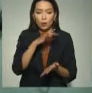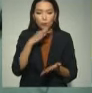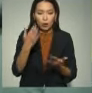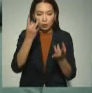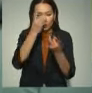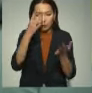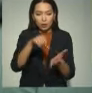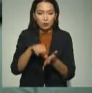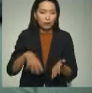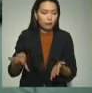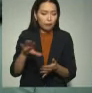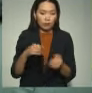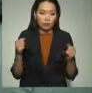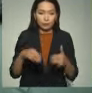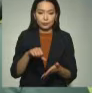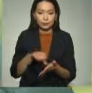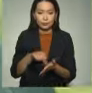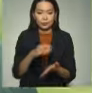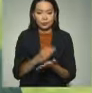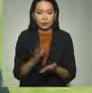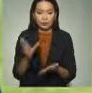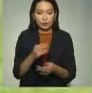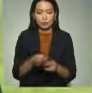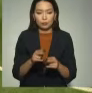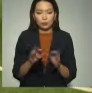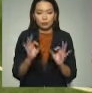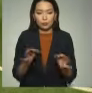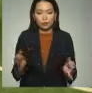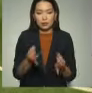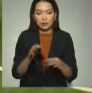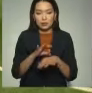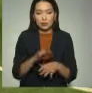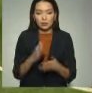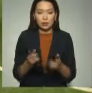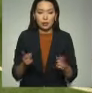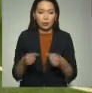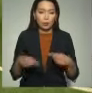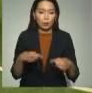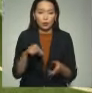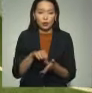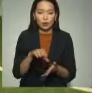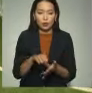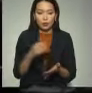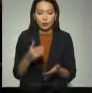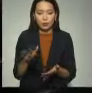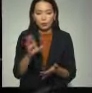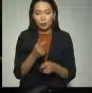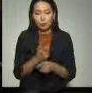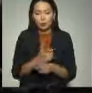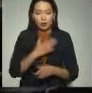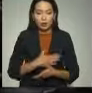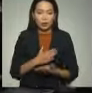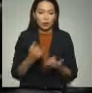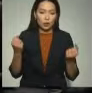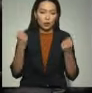мәдениет ошақтары барлықтары қатысып отыр. Осының бәрі өте бір қызық дүниеде. Шағын футболға қатысуға келген өнер иелері дән риза. Өйткені